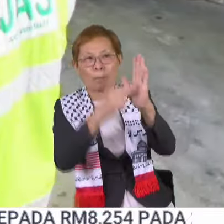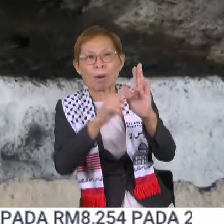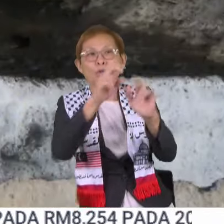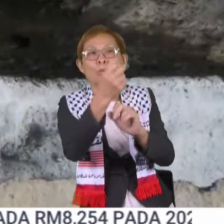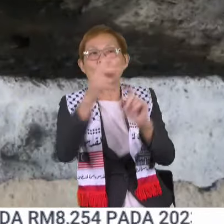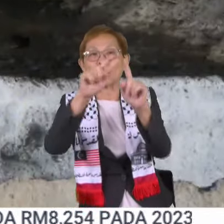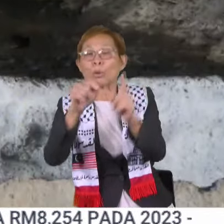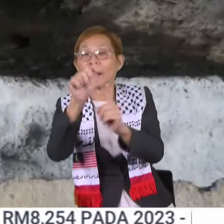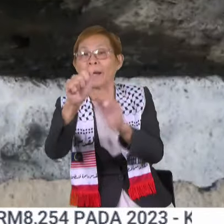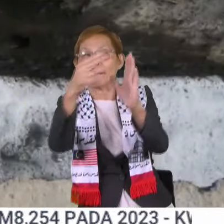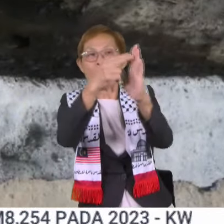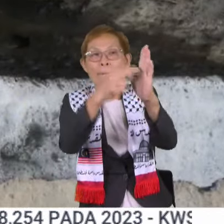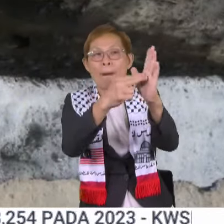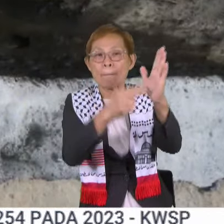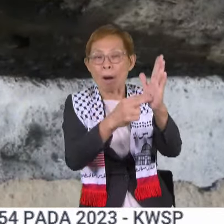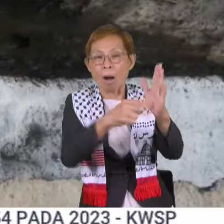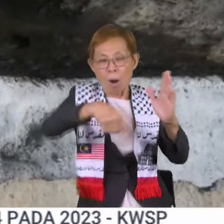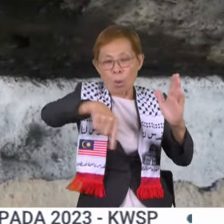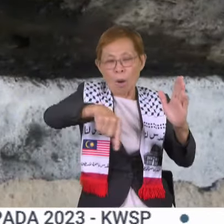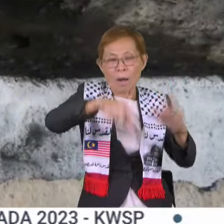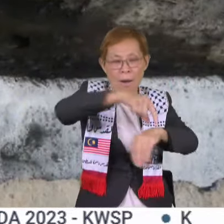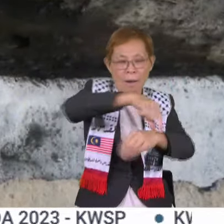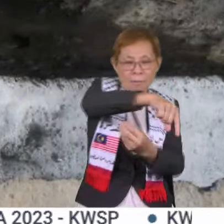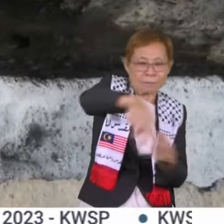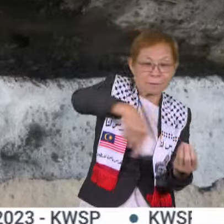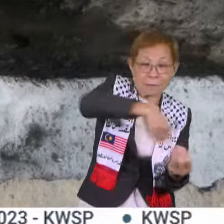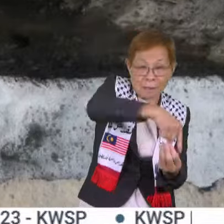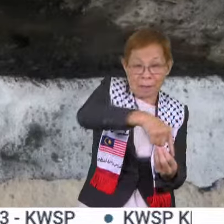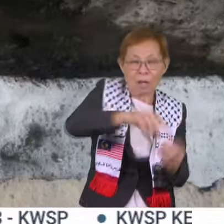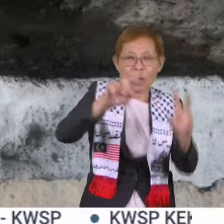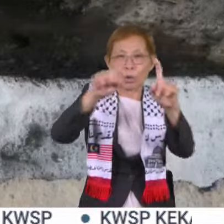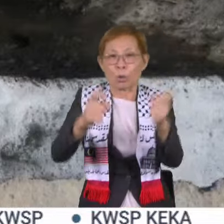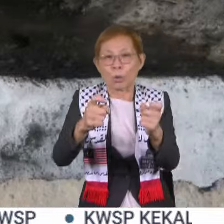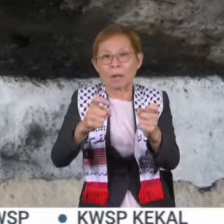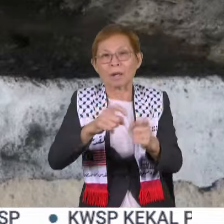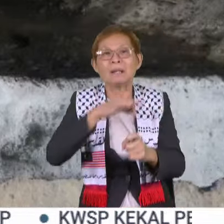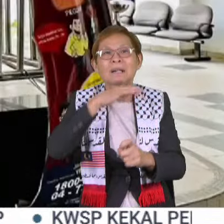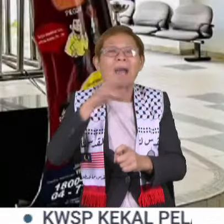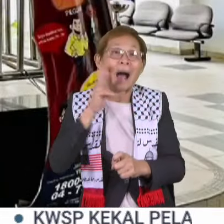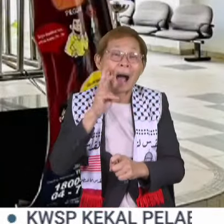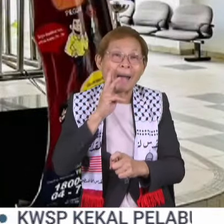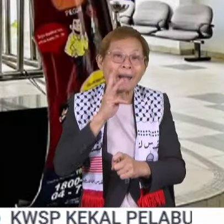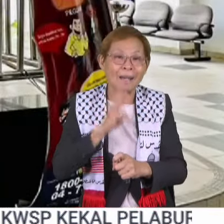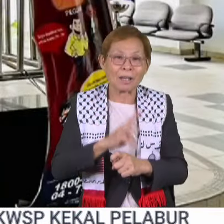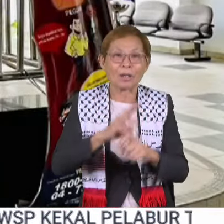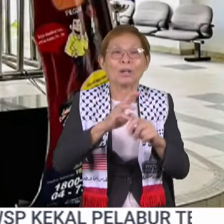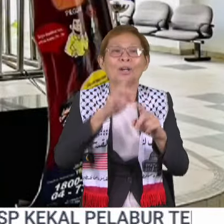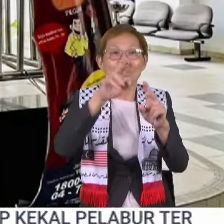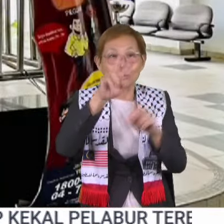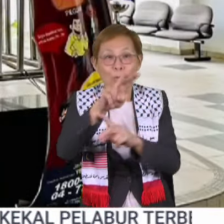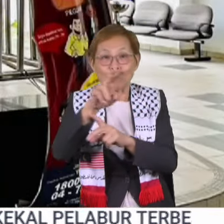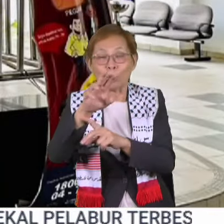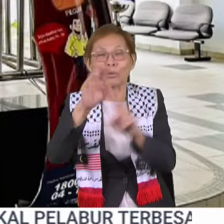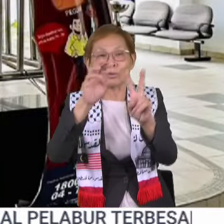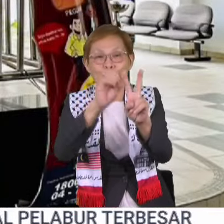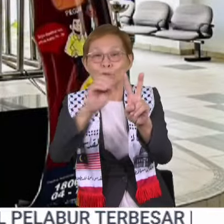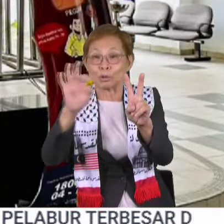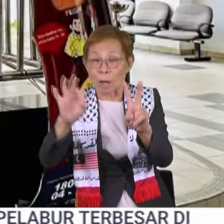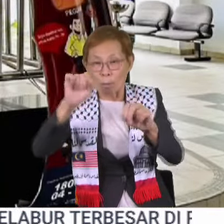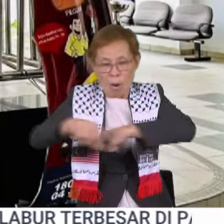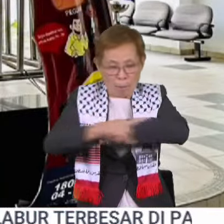12A peraturan peraturan kualiti alam sekeliling kurungan influen Perindustrian 2009 dan boleh dihukum di